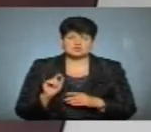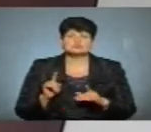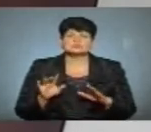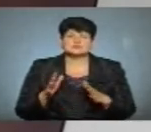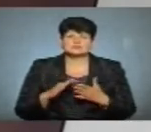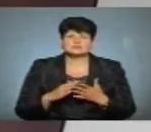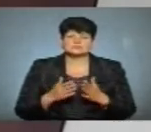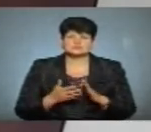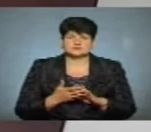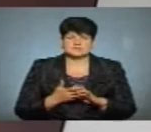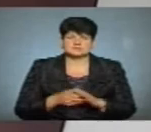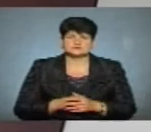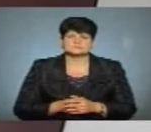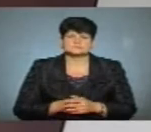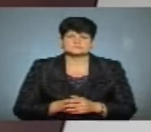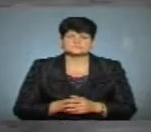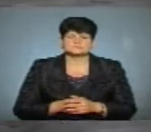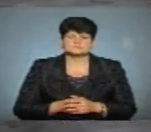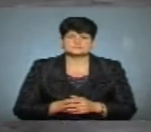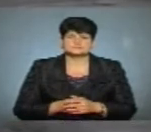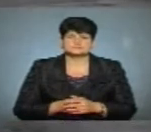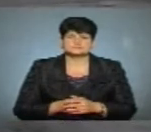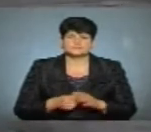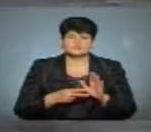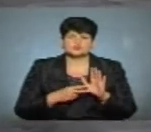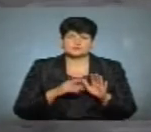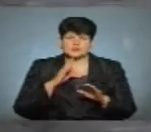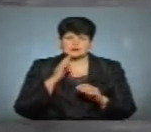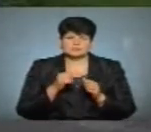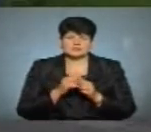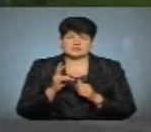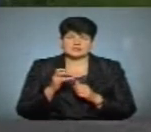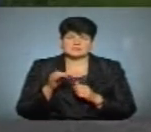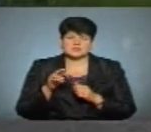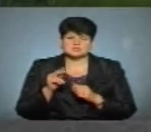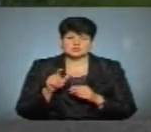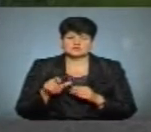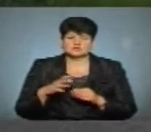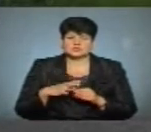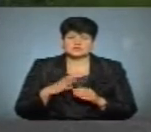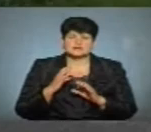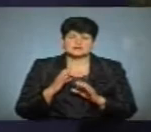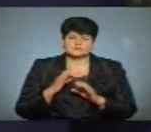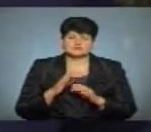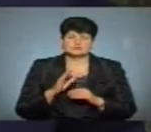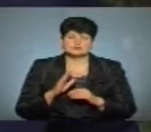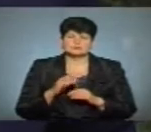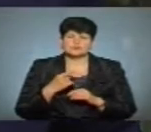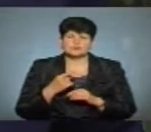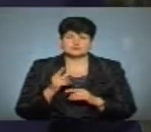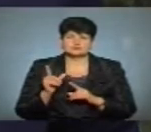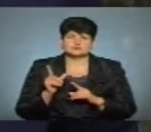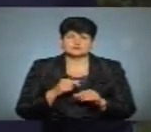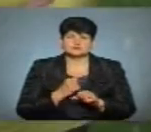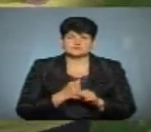ситуація, дізнавалася Діана Ярошенко. О 7-й ранку поблизу Кип'ячки люди чекають на автобус. Володимир каже, щоб доїхати